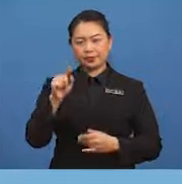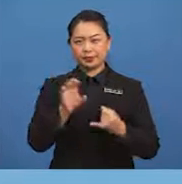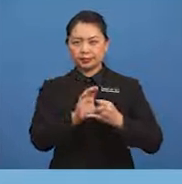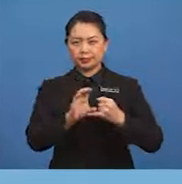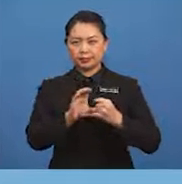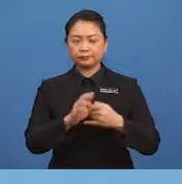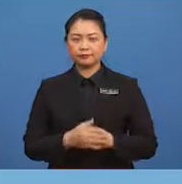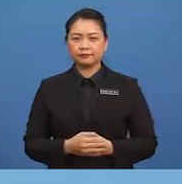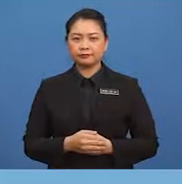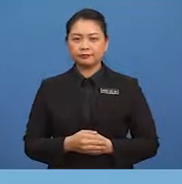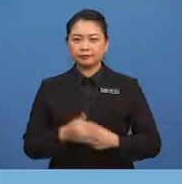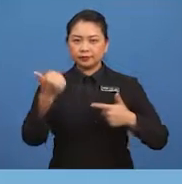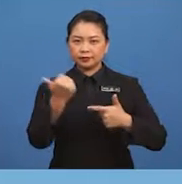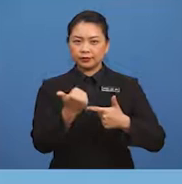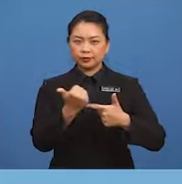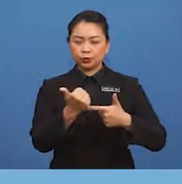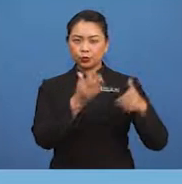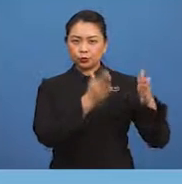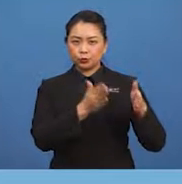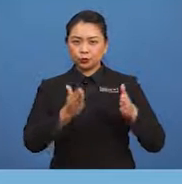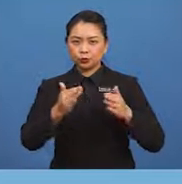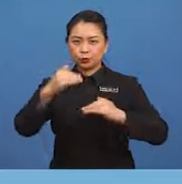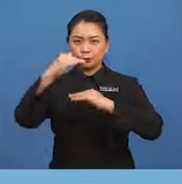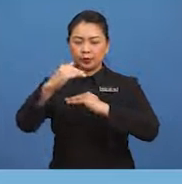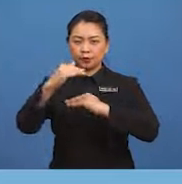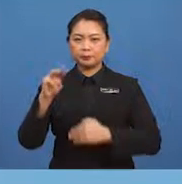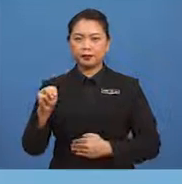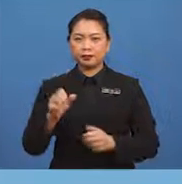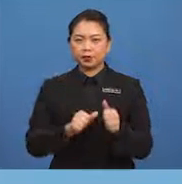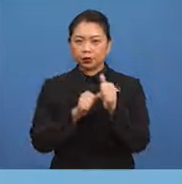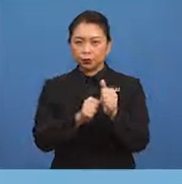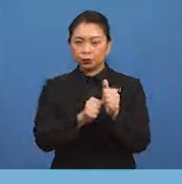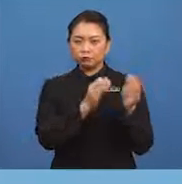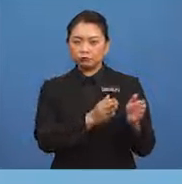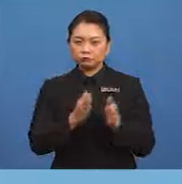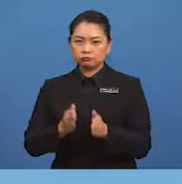kedua, menyusun peringkat mitosis mengikut urutan.